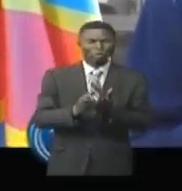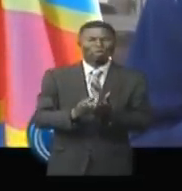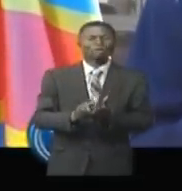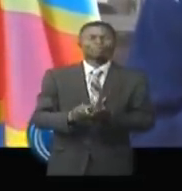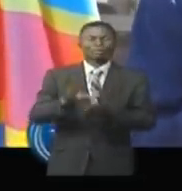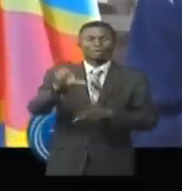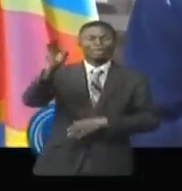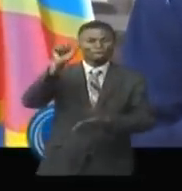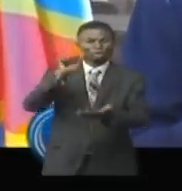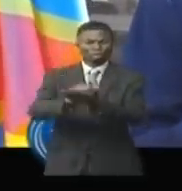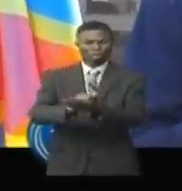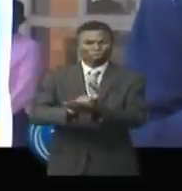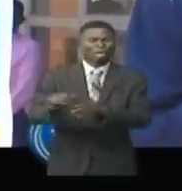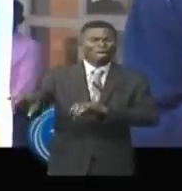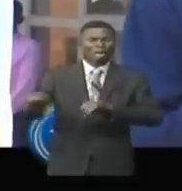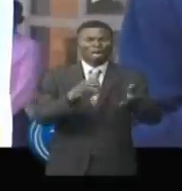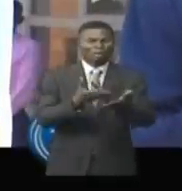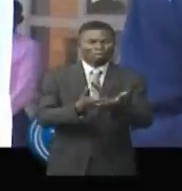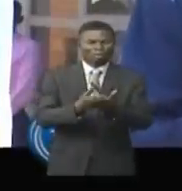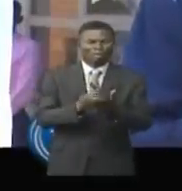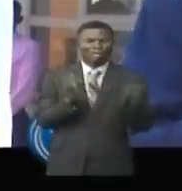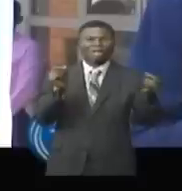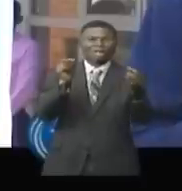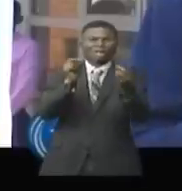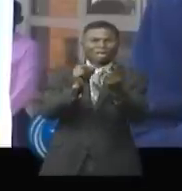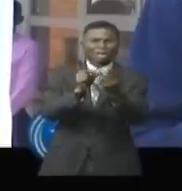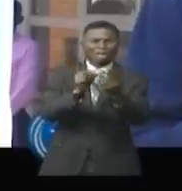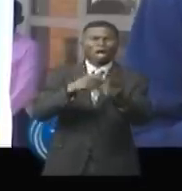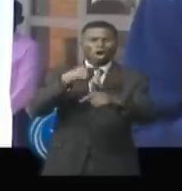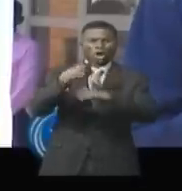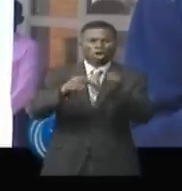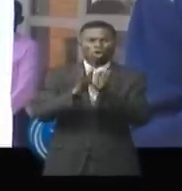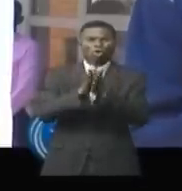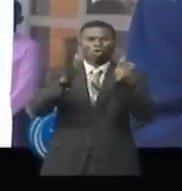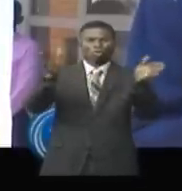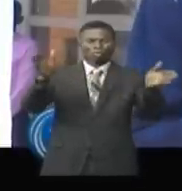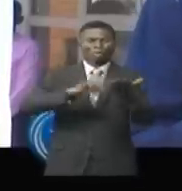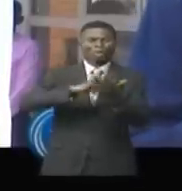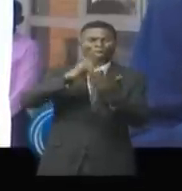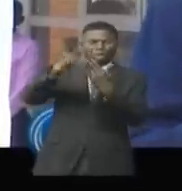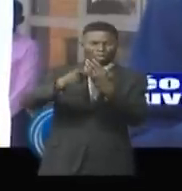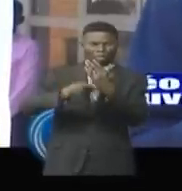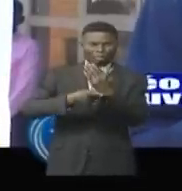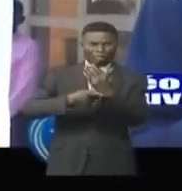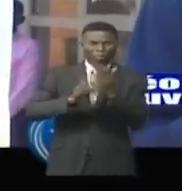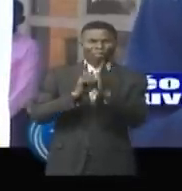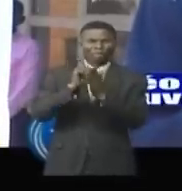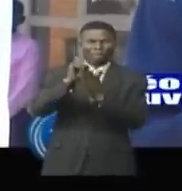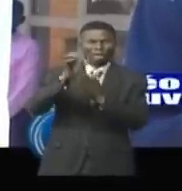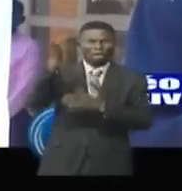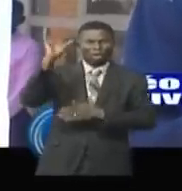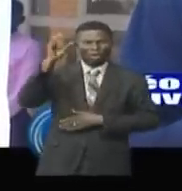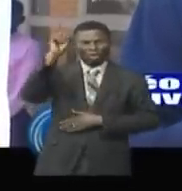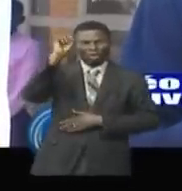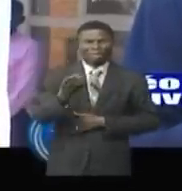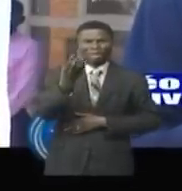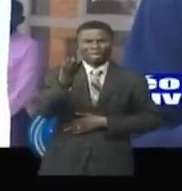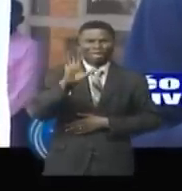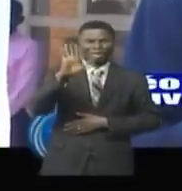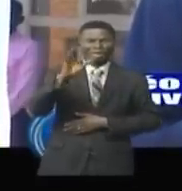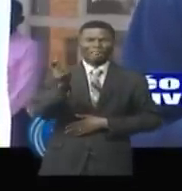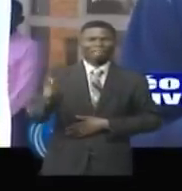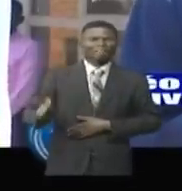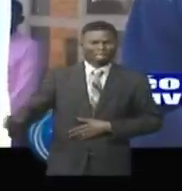nommé parce que cette cérémonie coïncide avec le lancement officiel du programme de développement local des 145